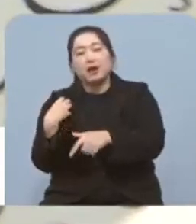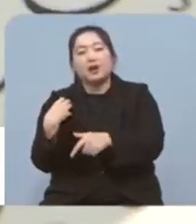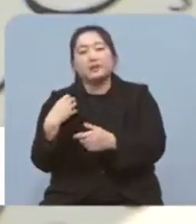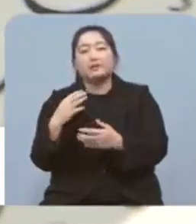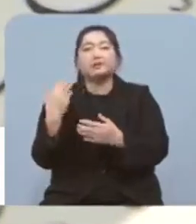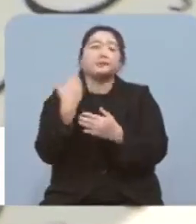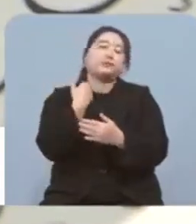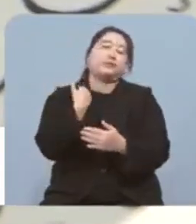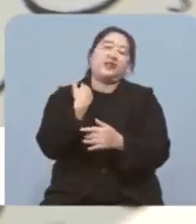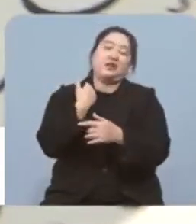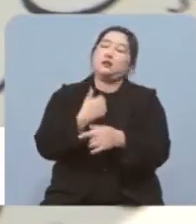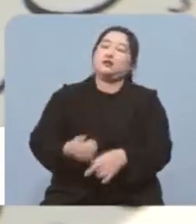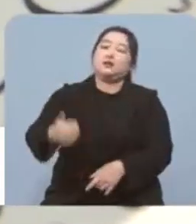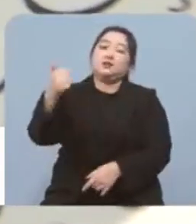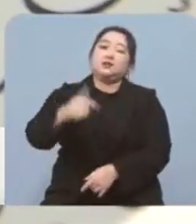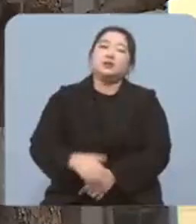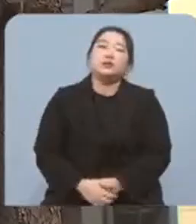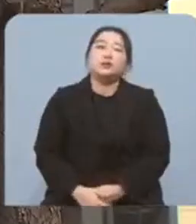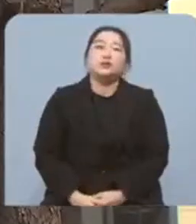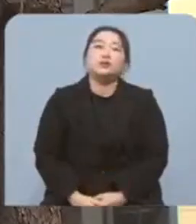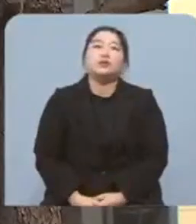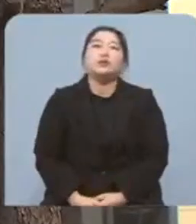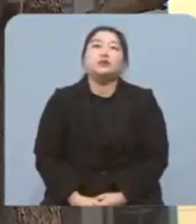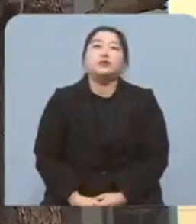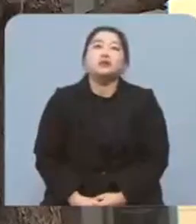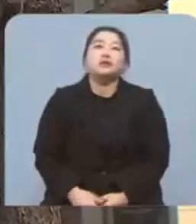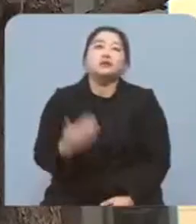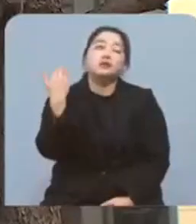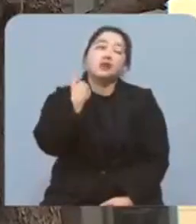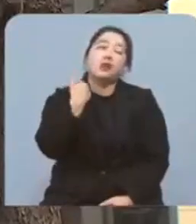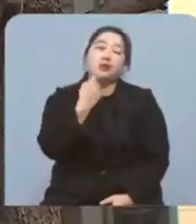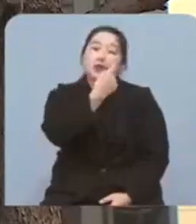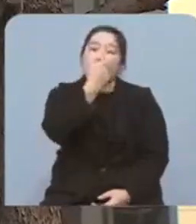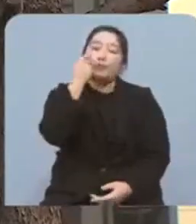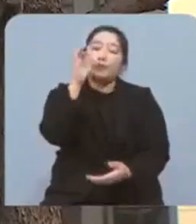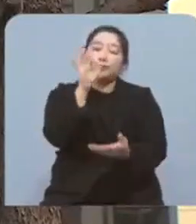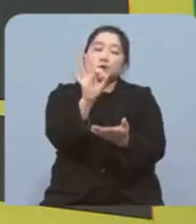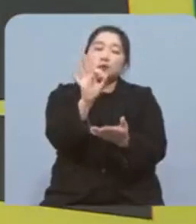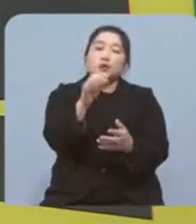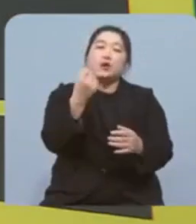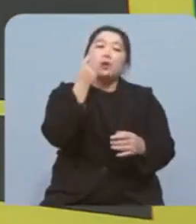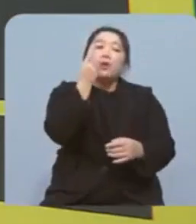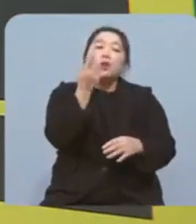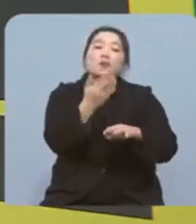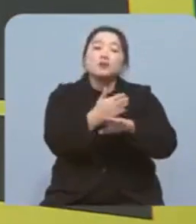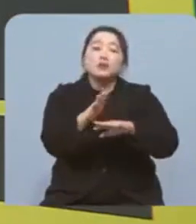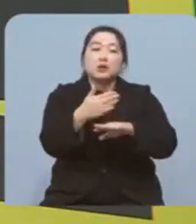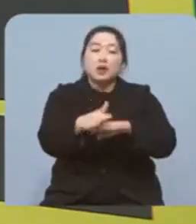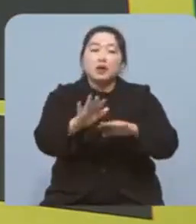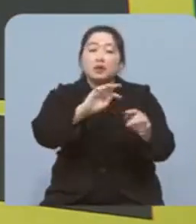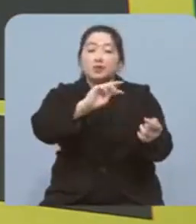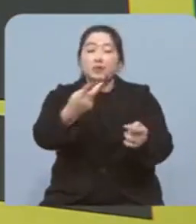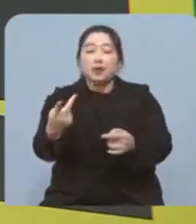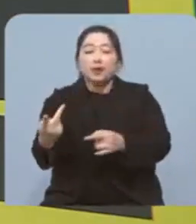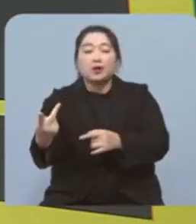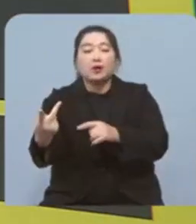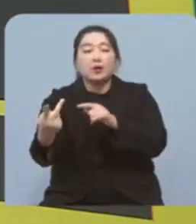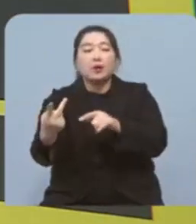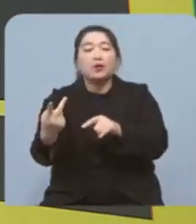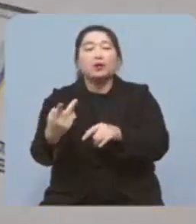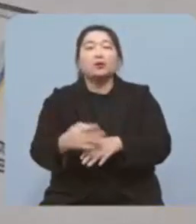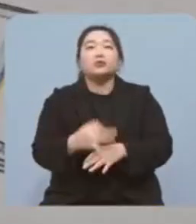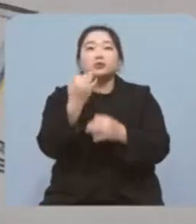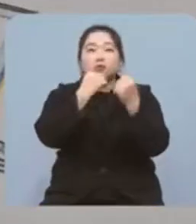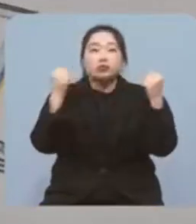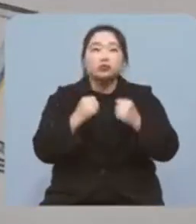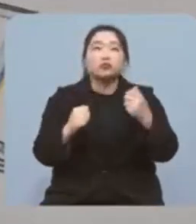전세로 몰리고 있는 것으로니다 보증금을 는 전세 전환이